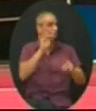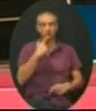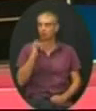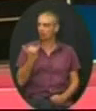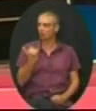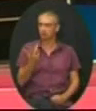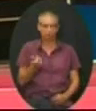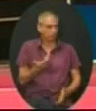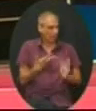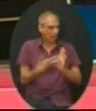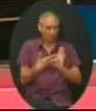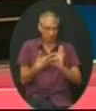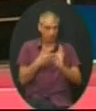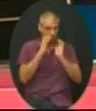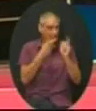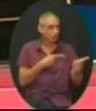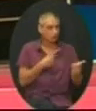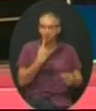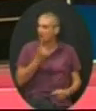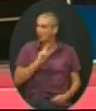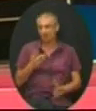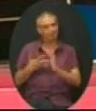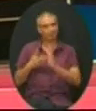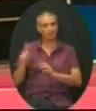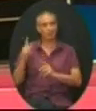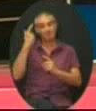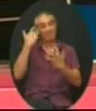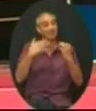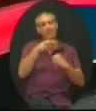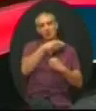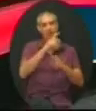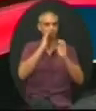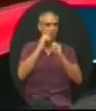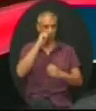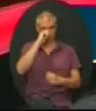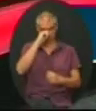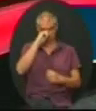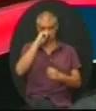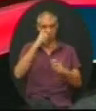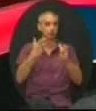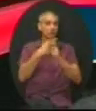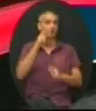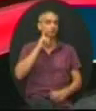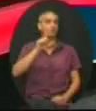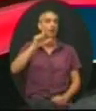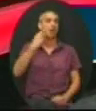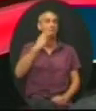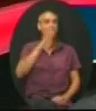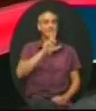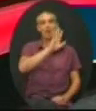כן. החקירות מתנהלות בכלי התקשורת? לא, החקירות לא. הדעת הקהל מתנהלת בכלי התקשורת. יש יחידה שנקראת להב